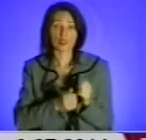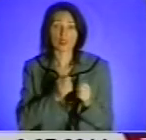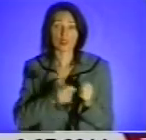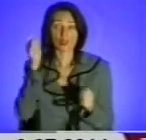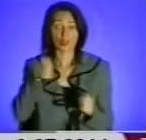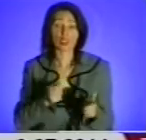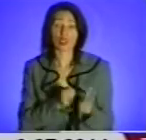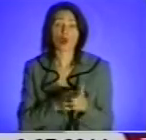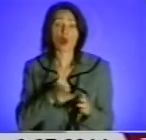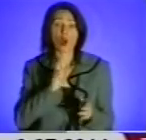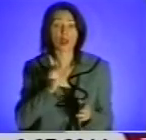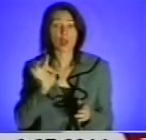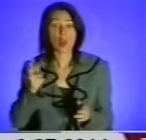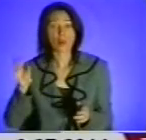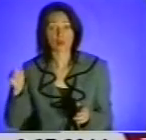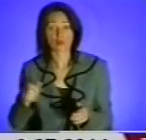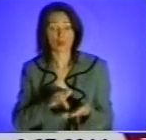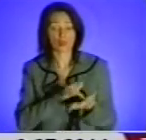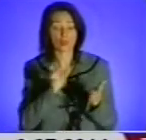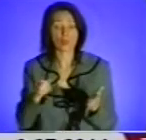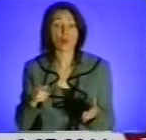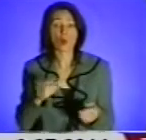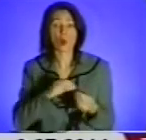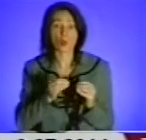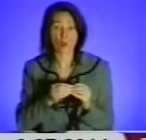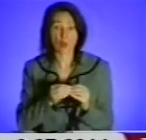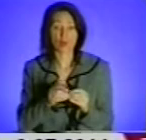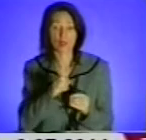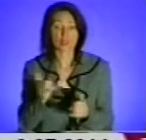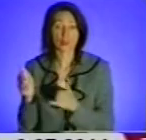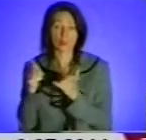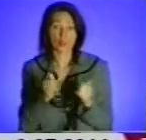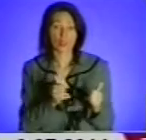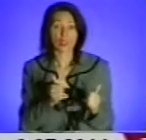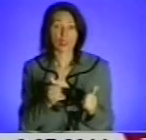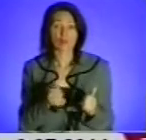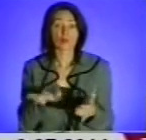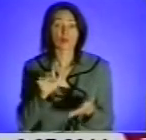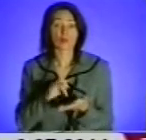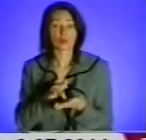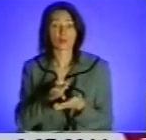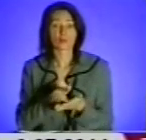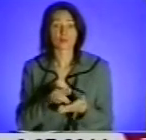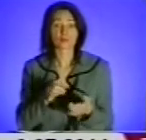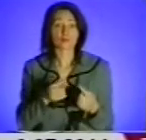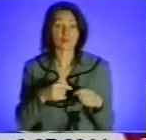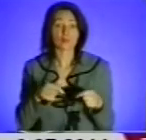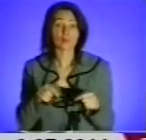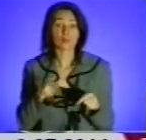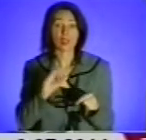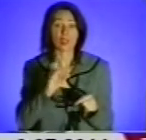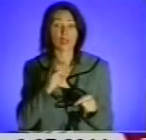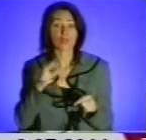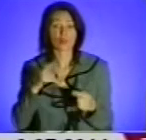Кременця. З туристами так, проблема. Проблема є із забезпеченням санвузлів по місту, із самою інфраструктурою, ну,